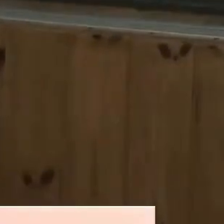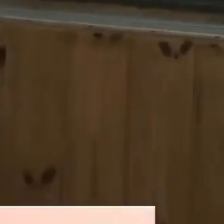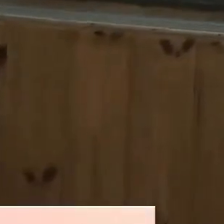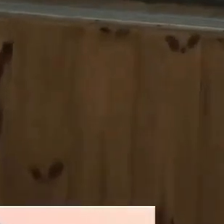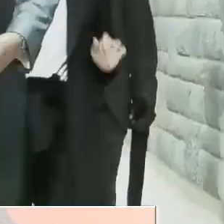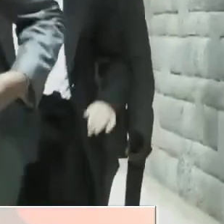f